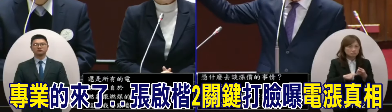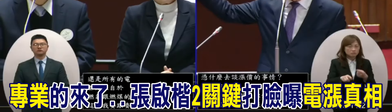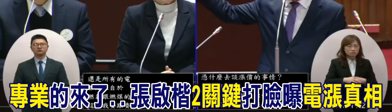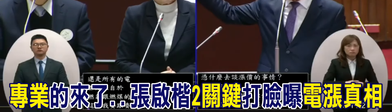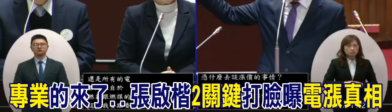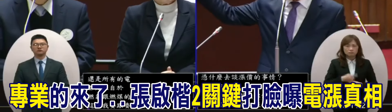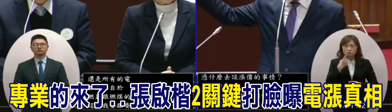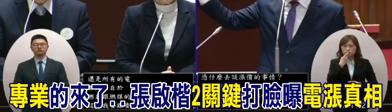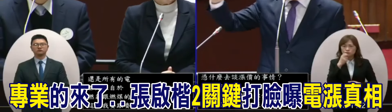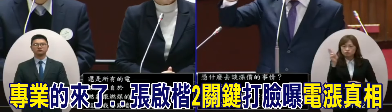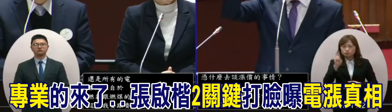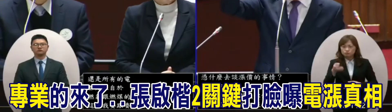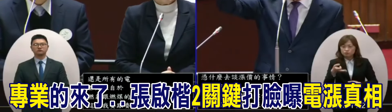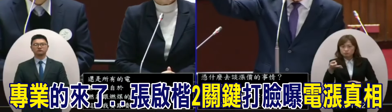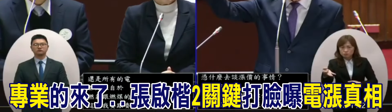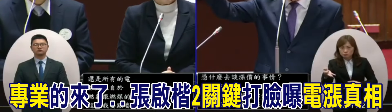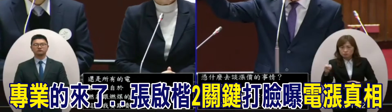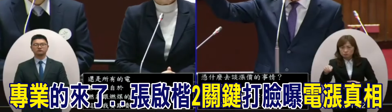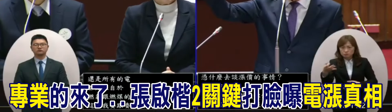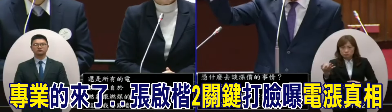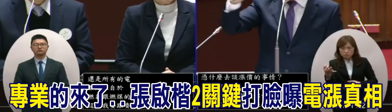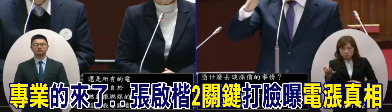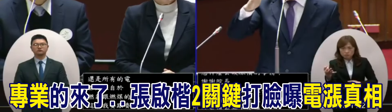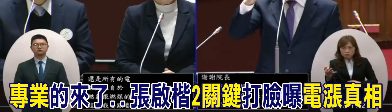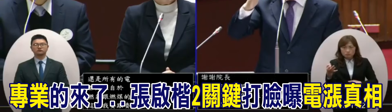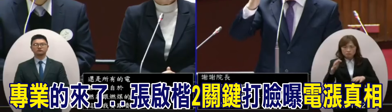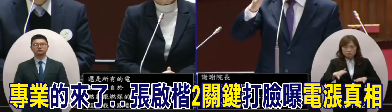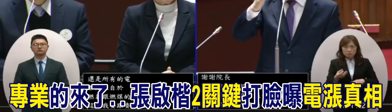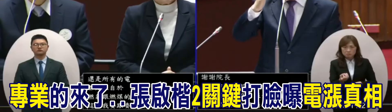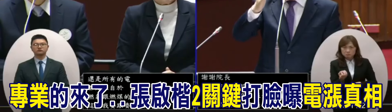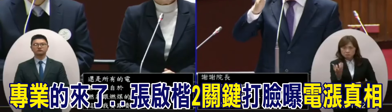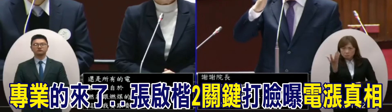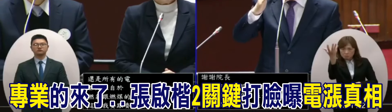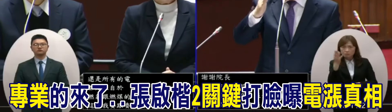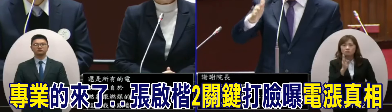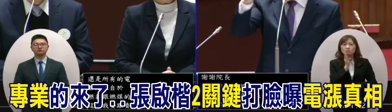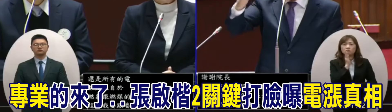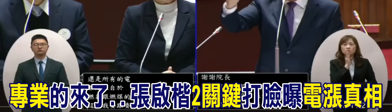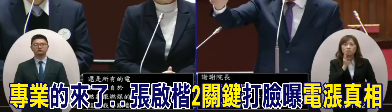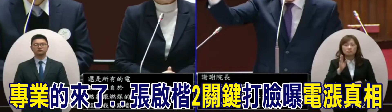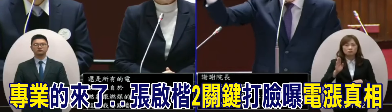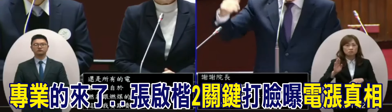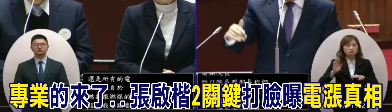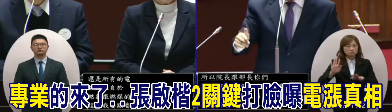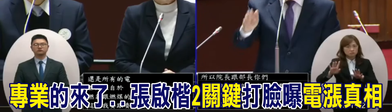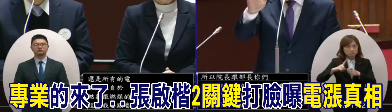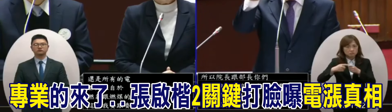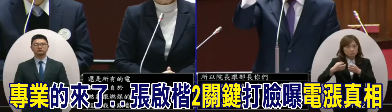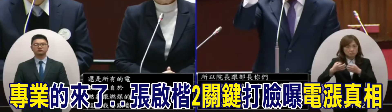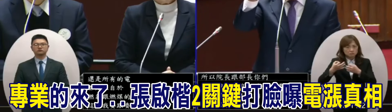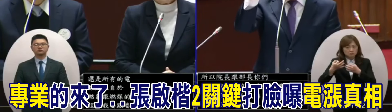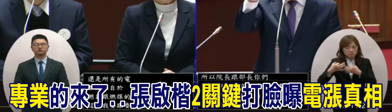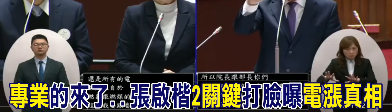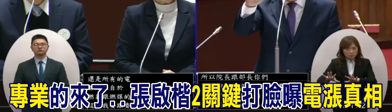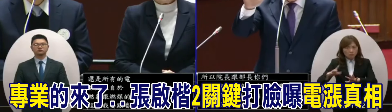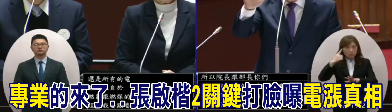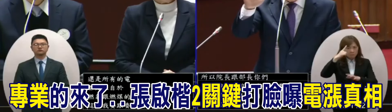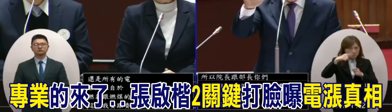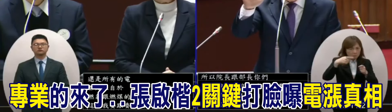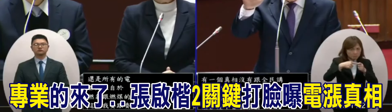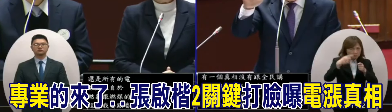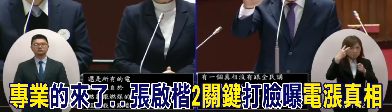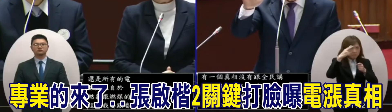买绿电的钱现在进入高峰期哦，所以你明年不止今年要钱有亏损，明年后年大后年，至少未来